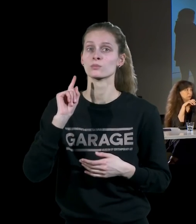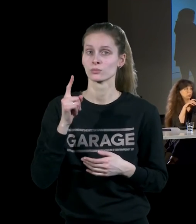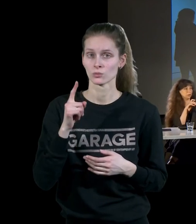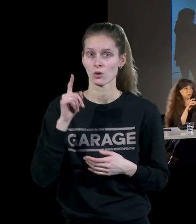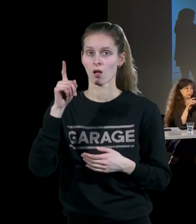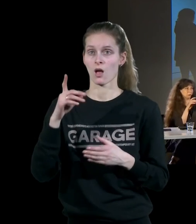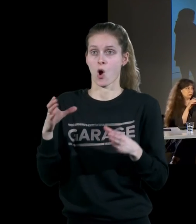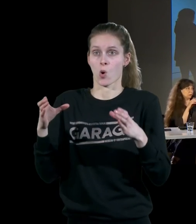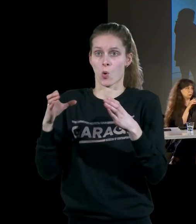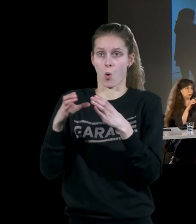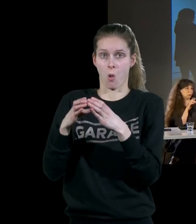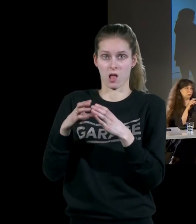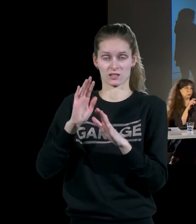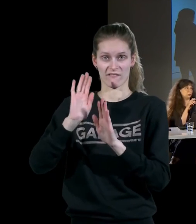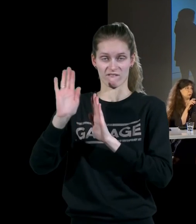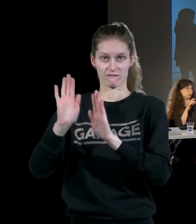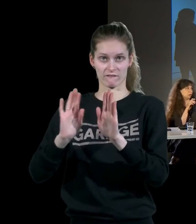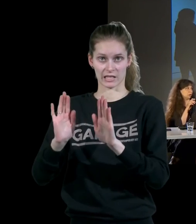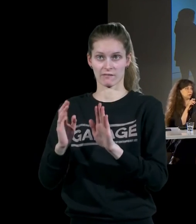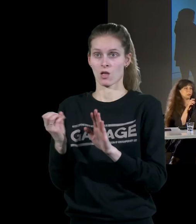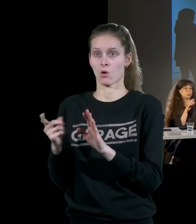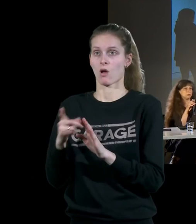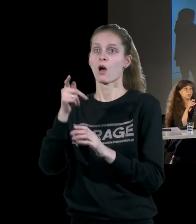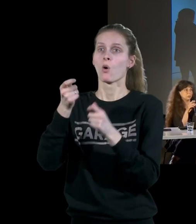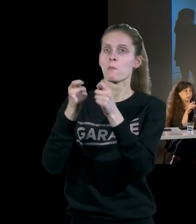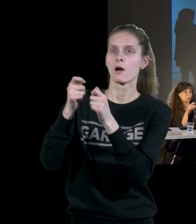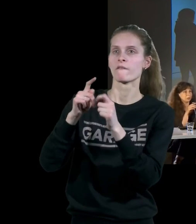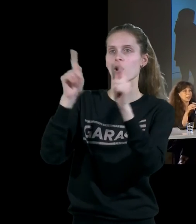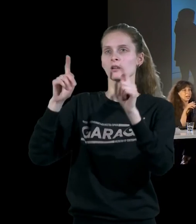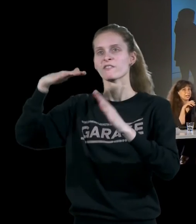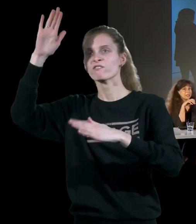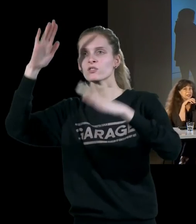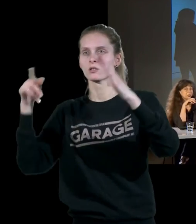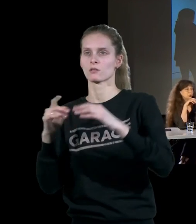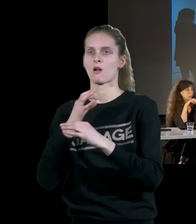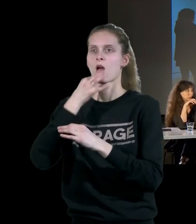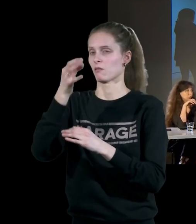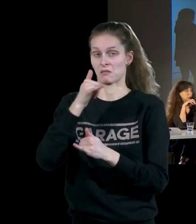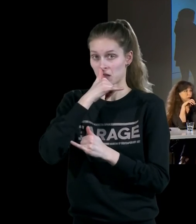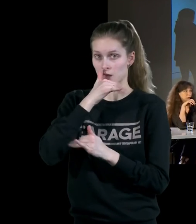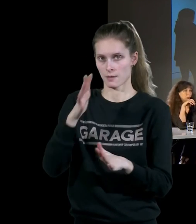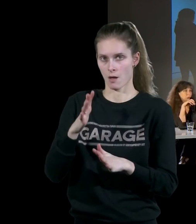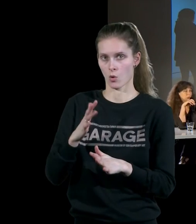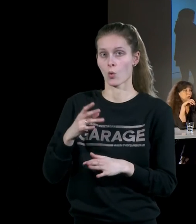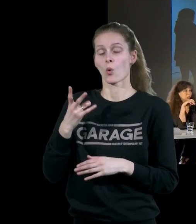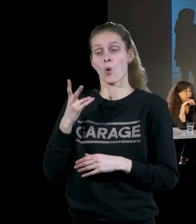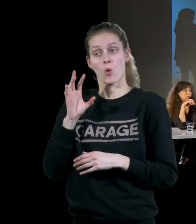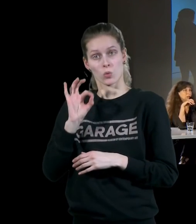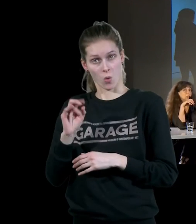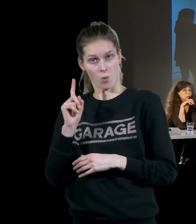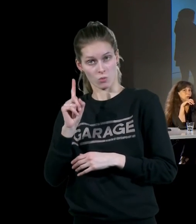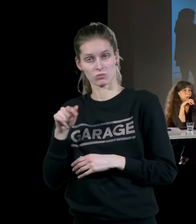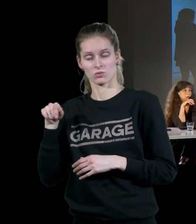опять-таки работу на коллективную выставку, то еще там, где он не может контролировать, как они будут развешаны. И единственное, что он предложил куратору, что он бы